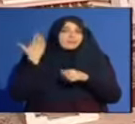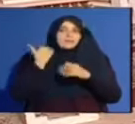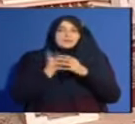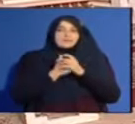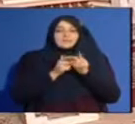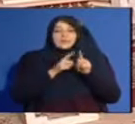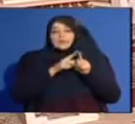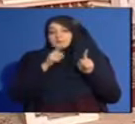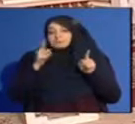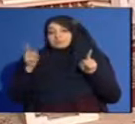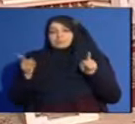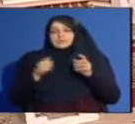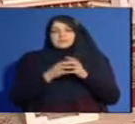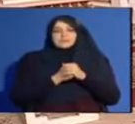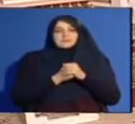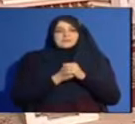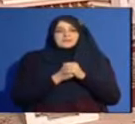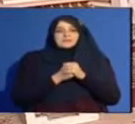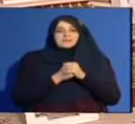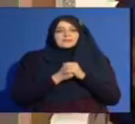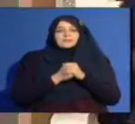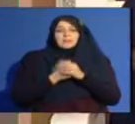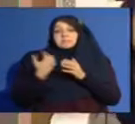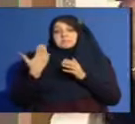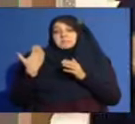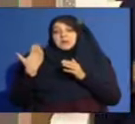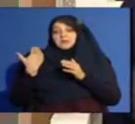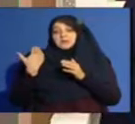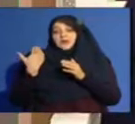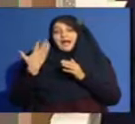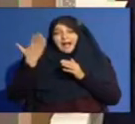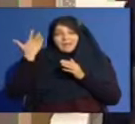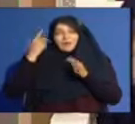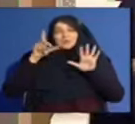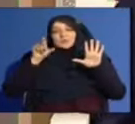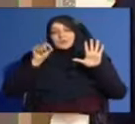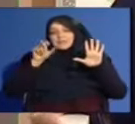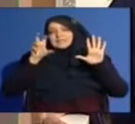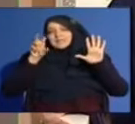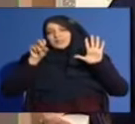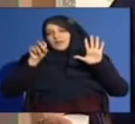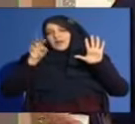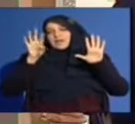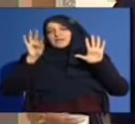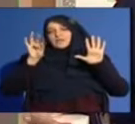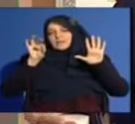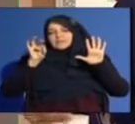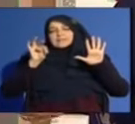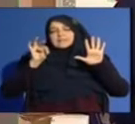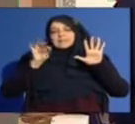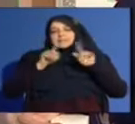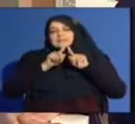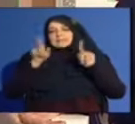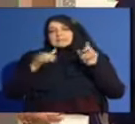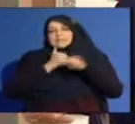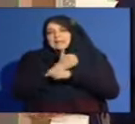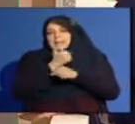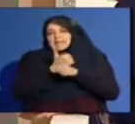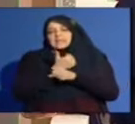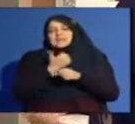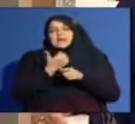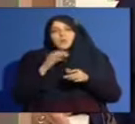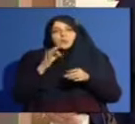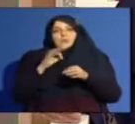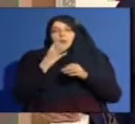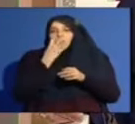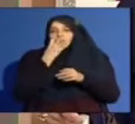هذه السنوات يعني الأخيرة. هل فيما يبدو هذا الاختلاف بالنسبة للجالية التي هاجرت خاصة